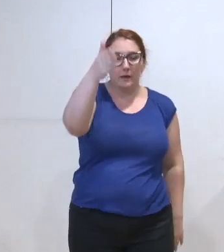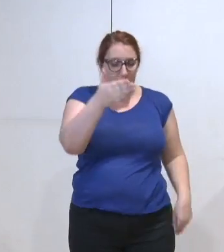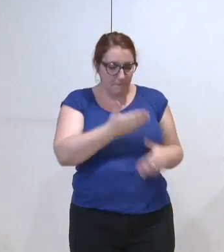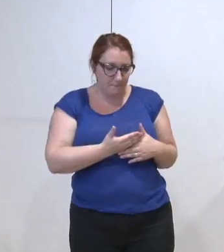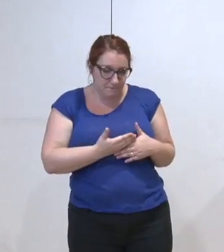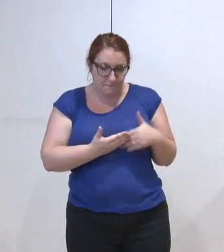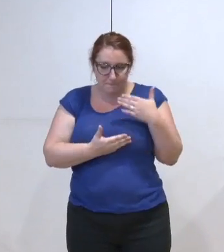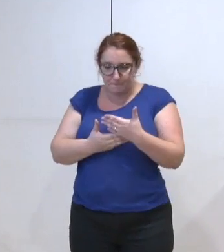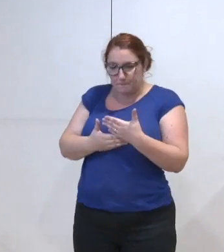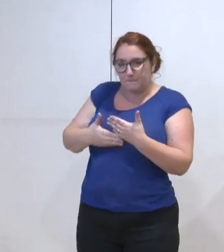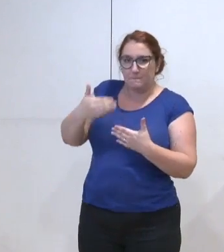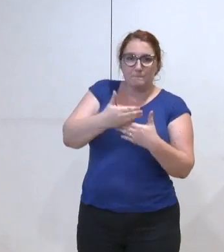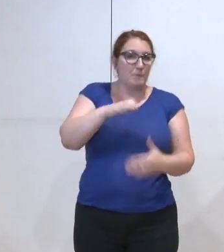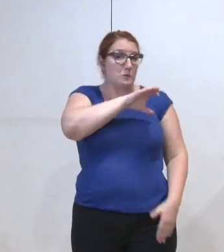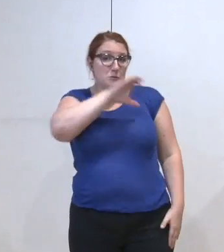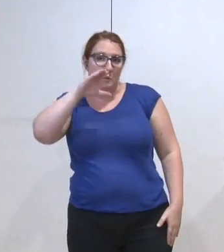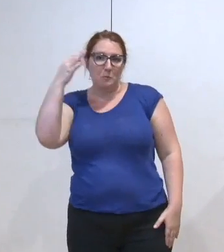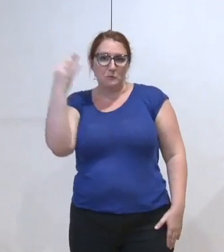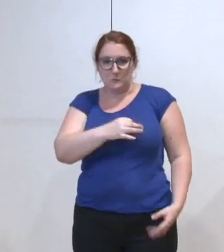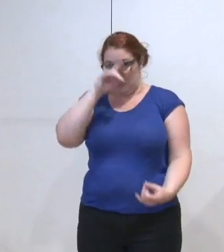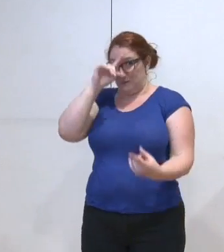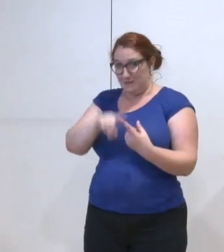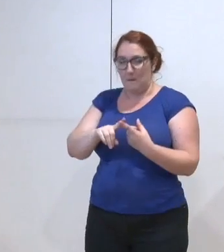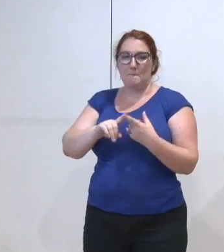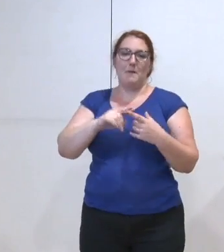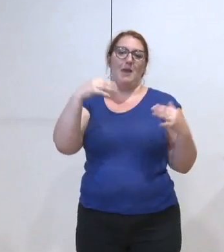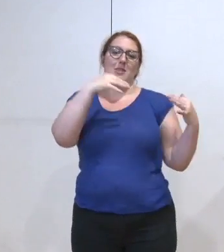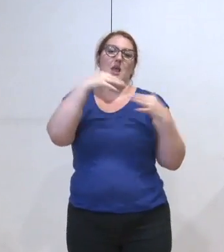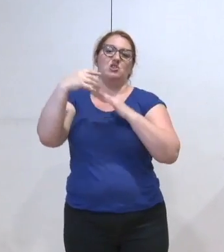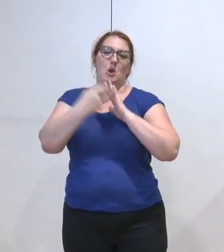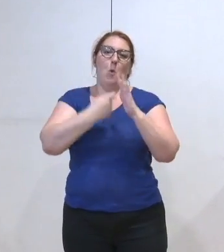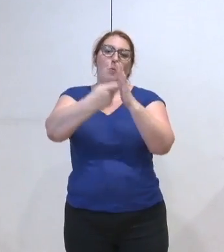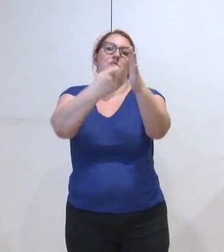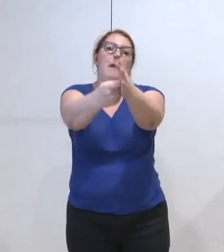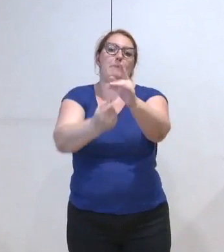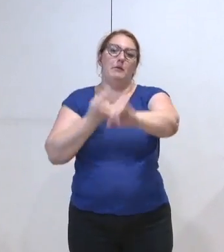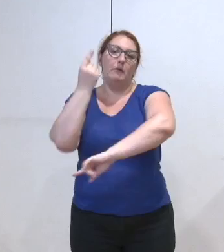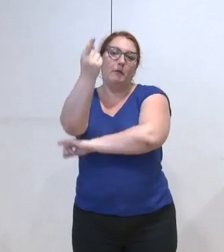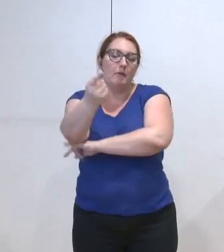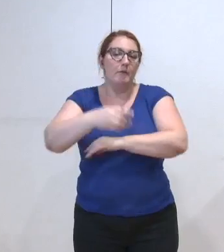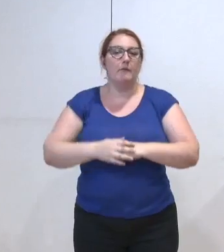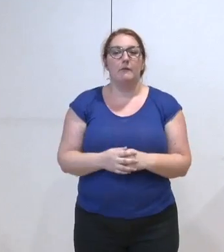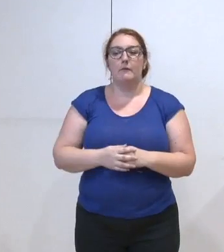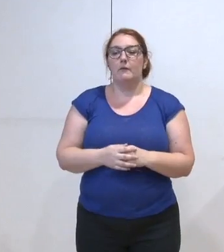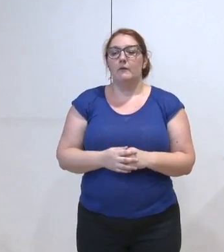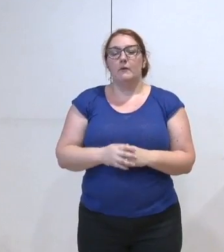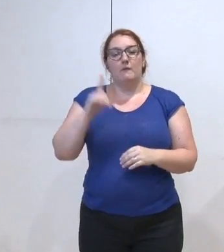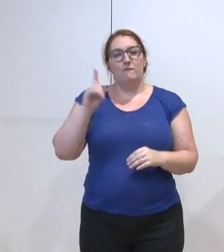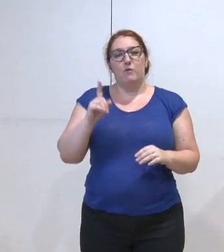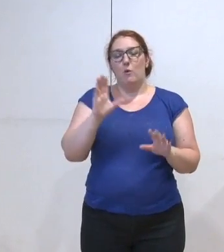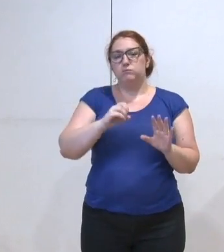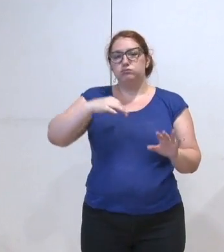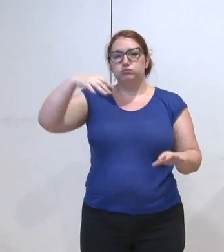% fondé sur les énergies renouvelables donner du corps à des engagements publics de réduction des gaz à effet de